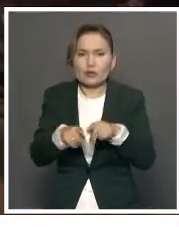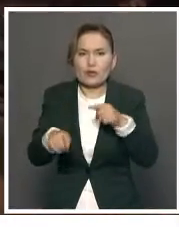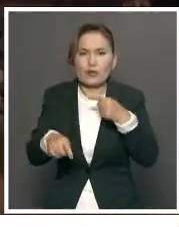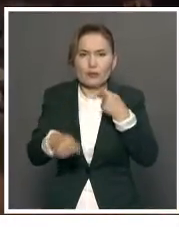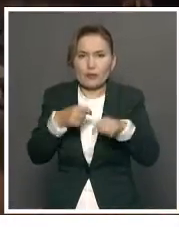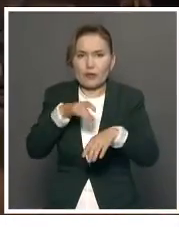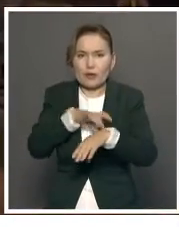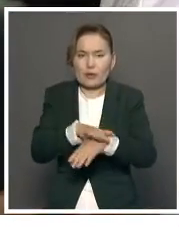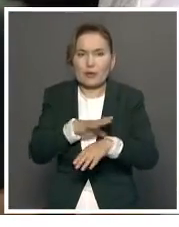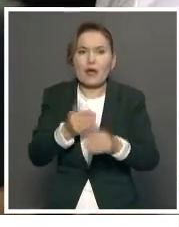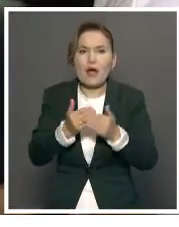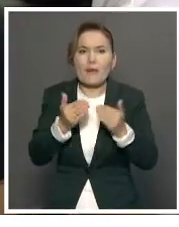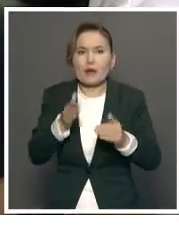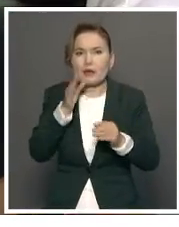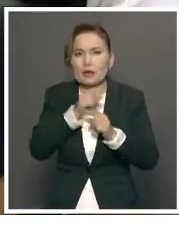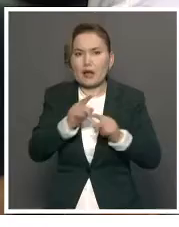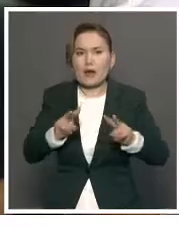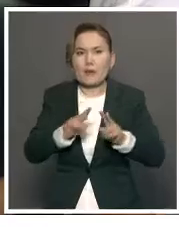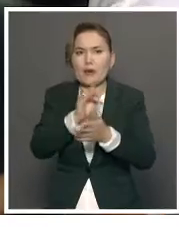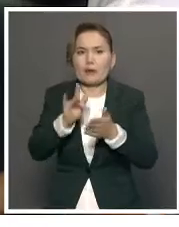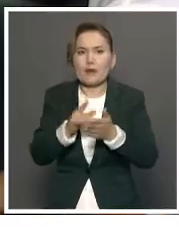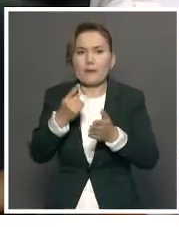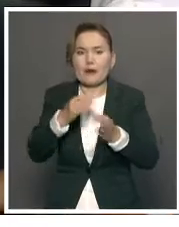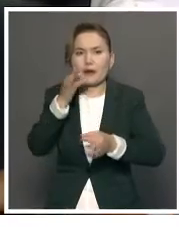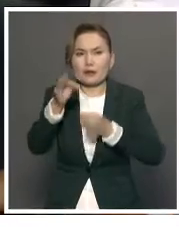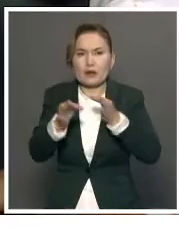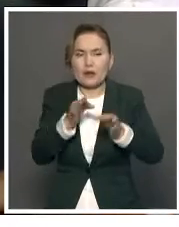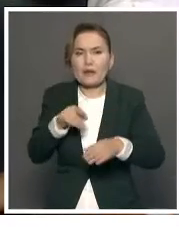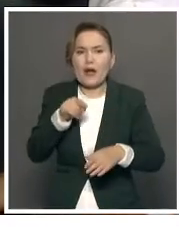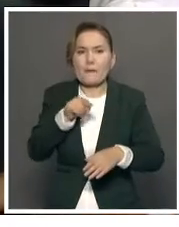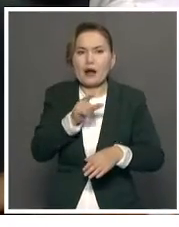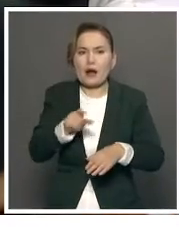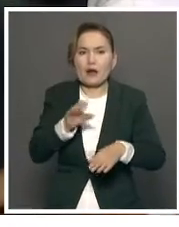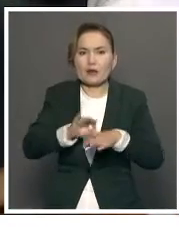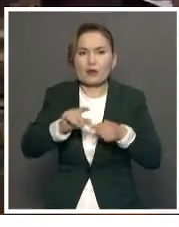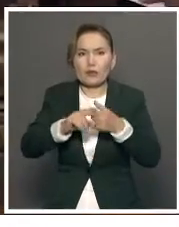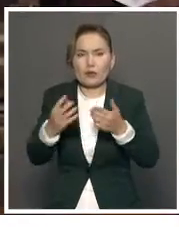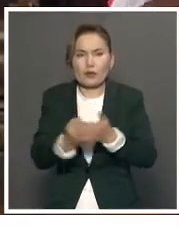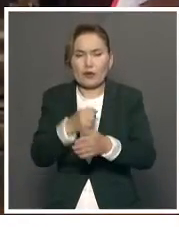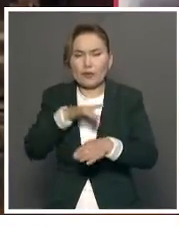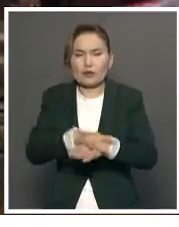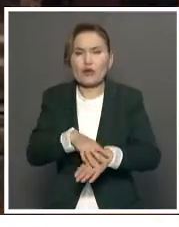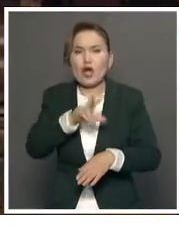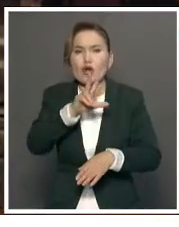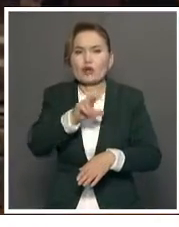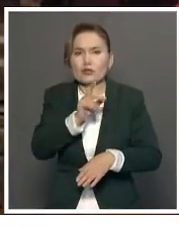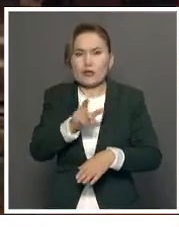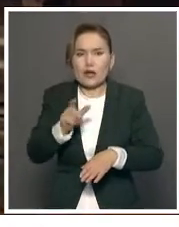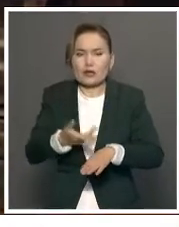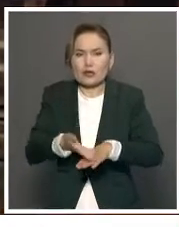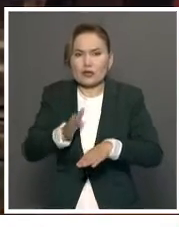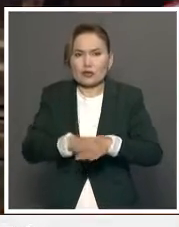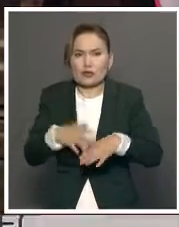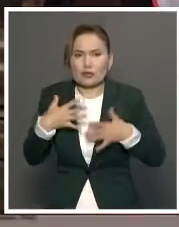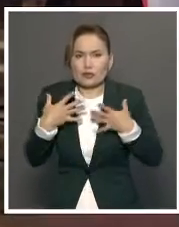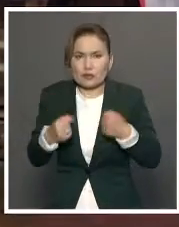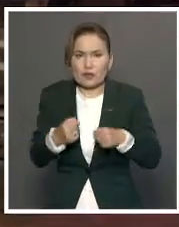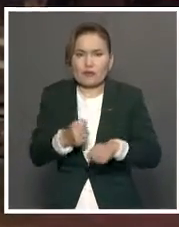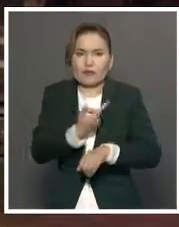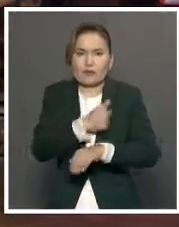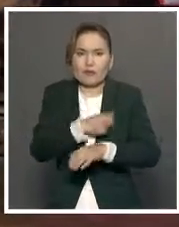Еске сала кетейік, соңғы уақытта елордада бір тәулікте ғана 1000-нан аса адам ковид жұқтырады. 300-дей адам ауыр жағдайда ауруханаға түсіп жатыр.